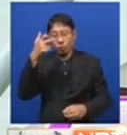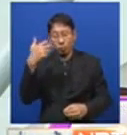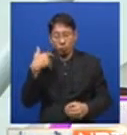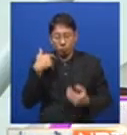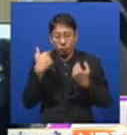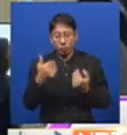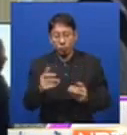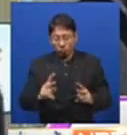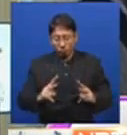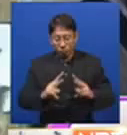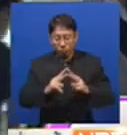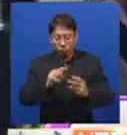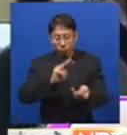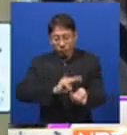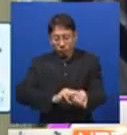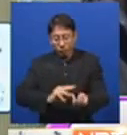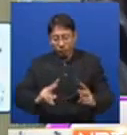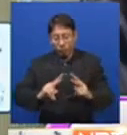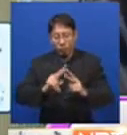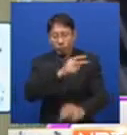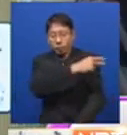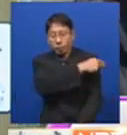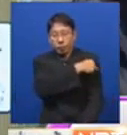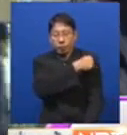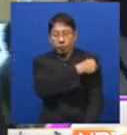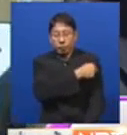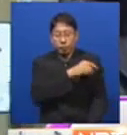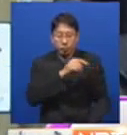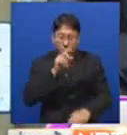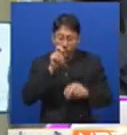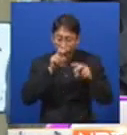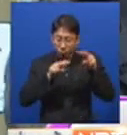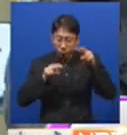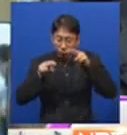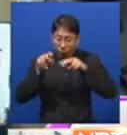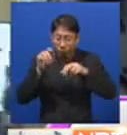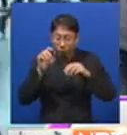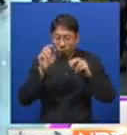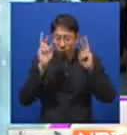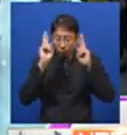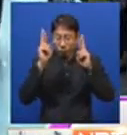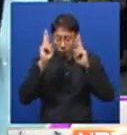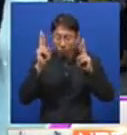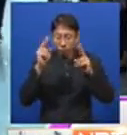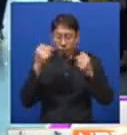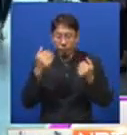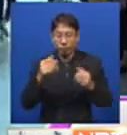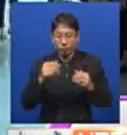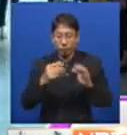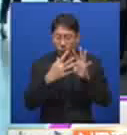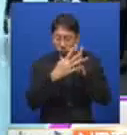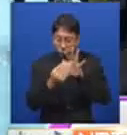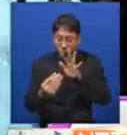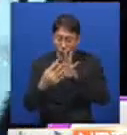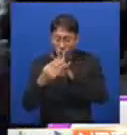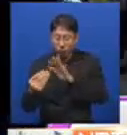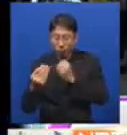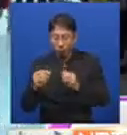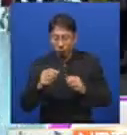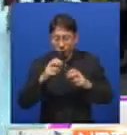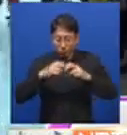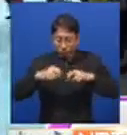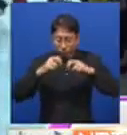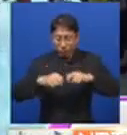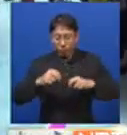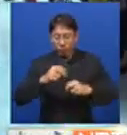ยกรมการแพทย์กระทรวงสาธารณสุขก็ได้มีการเฝ้าระวังติดตามอาการที่เกิดขึ้นโดยการจัดอบรมการวินิจฉัยรักษาพย